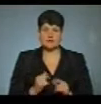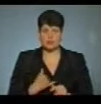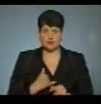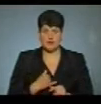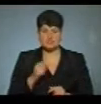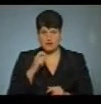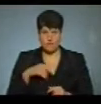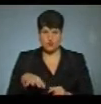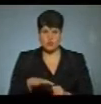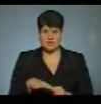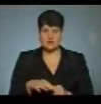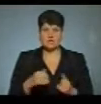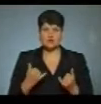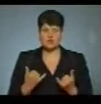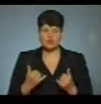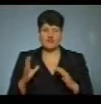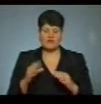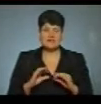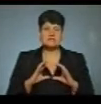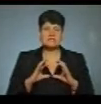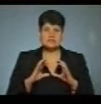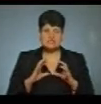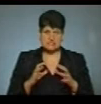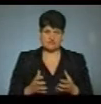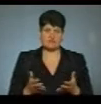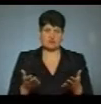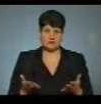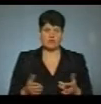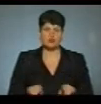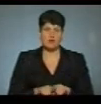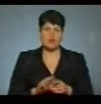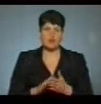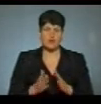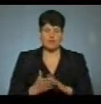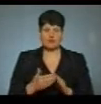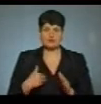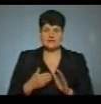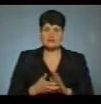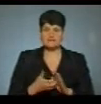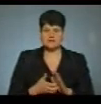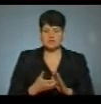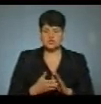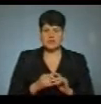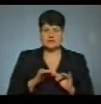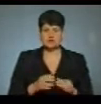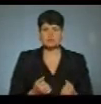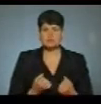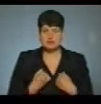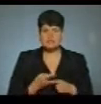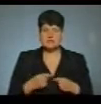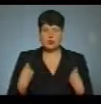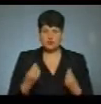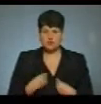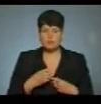Україні. Тому що сьогодні не вистачає. Весь світ в однакових умовах. У нас сьогодні не вистачає засобів захисту. Це костюмів,